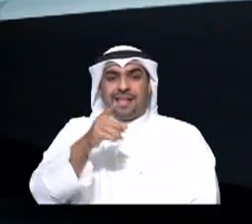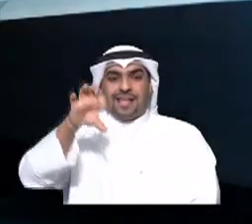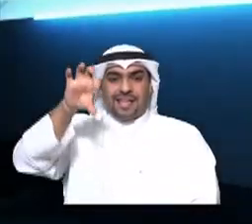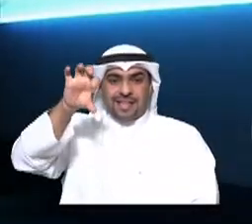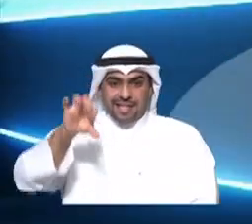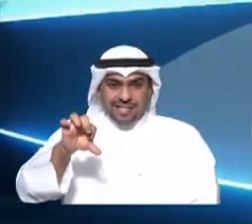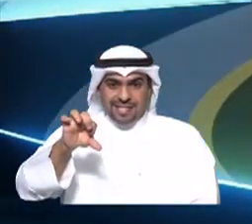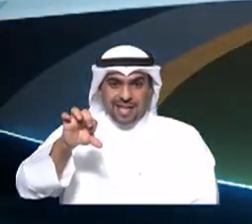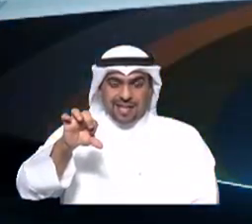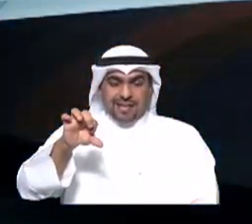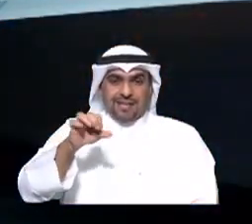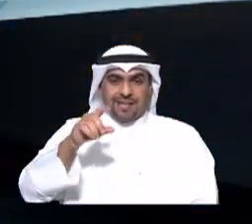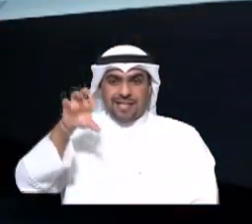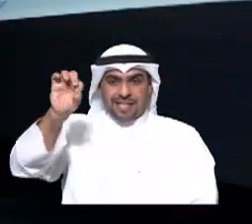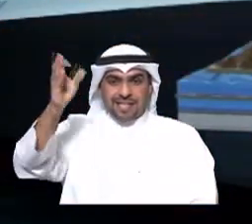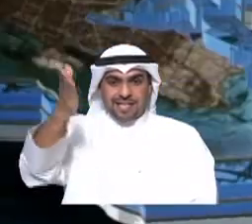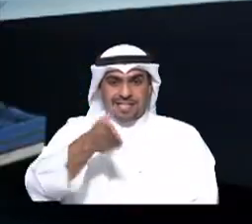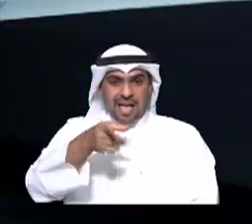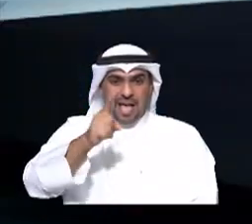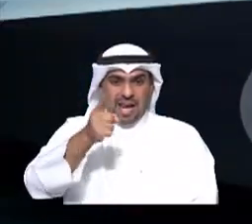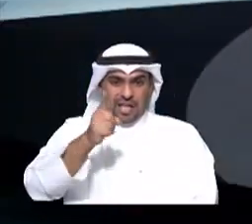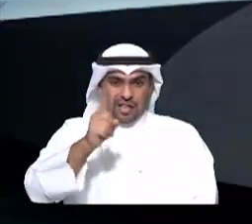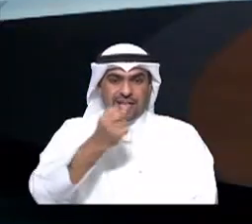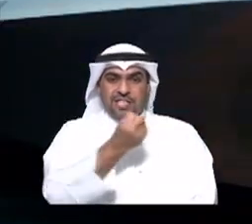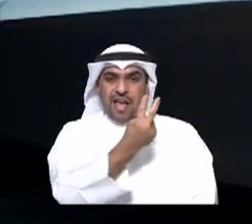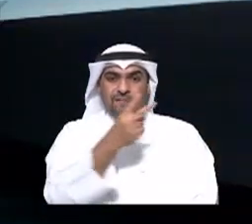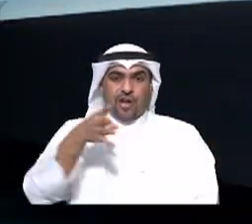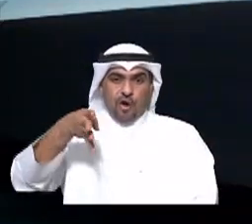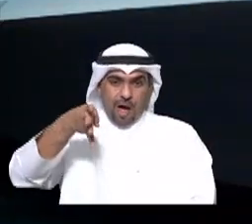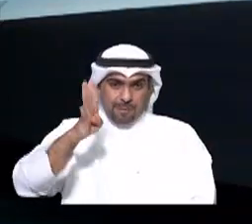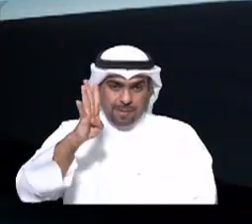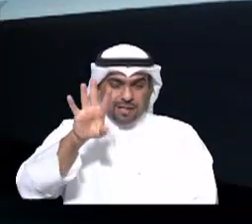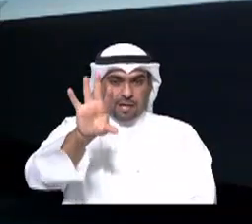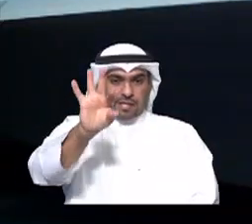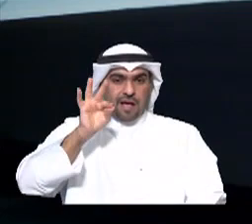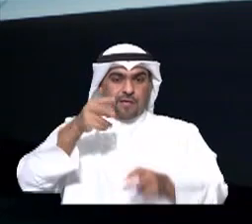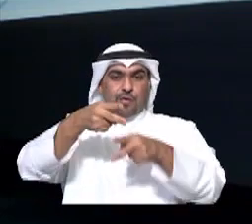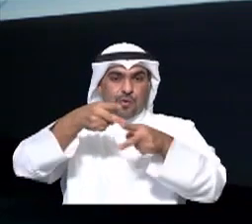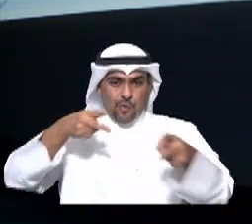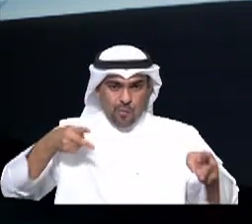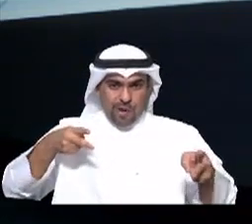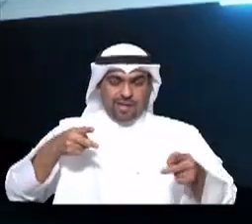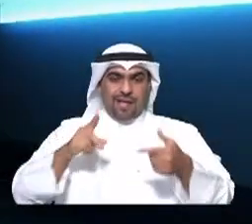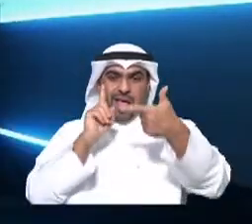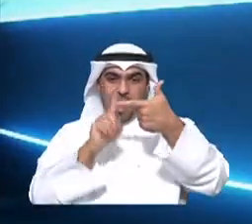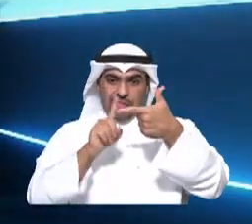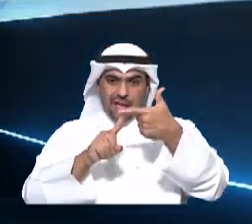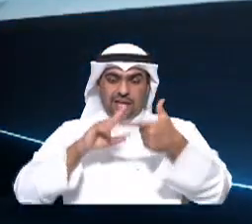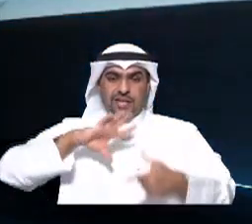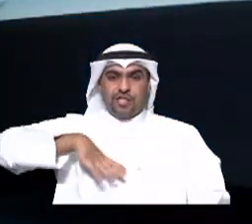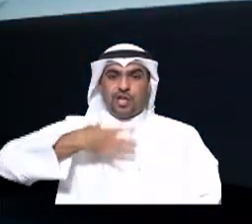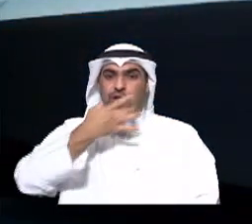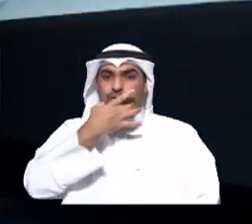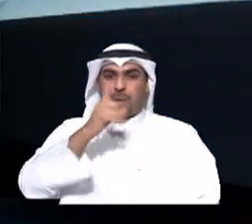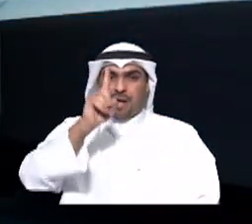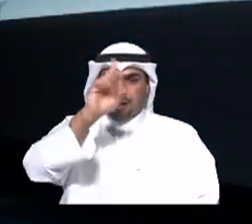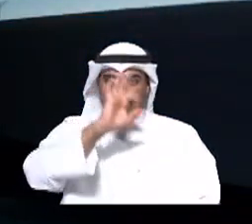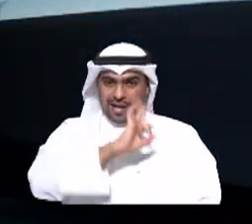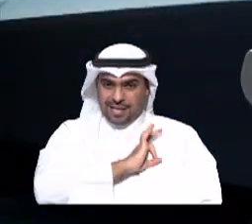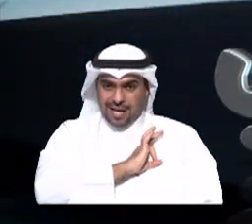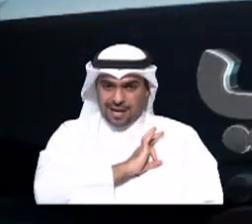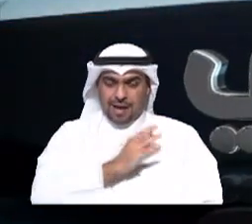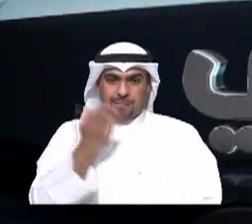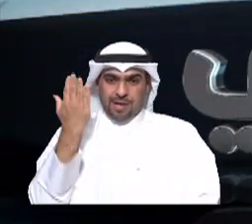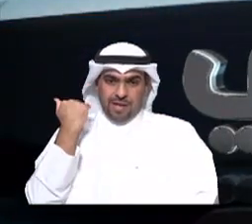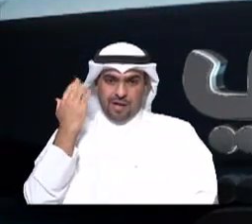مركزا للعمل الإنساني، وتسمية أمير البلاد الراحل الشيخ صباح الأحمد الجابر الصباح طيب الله ثراه